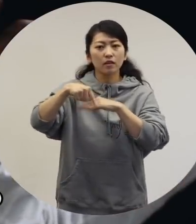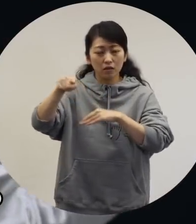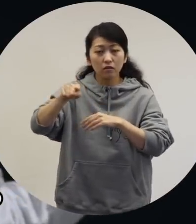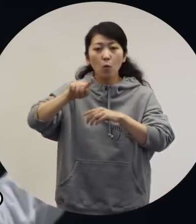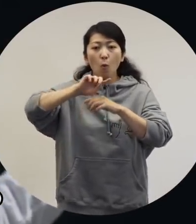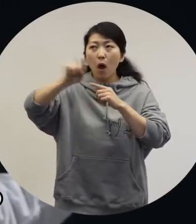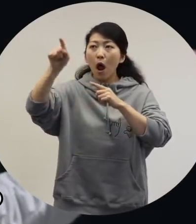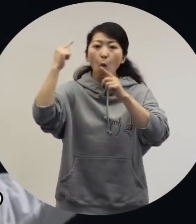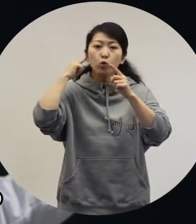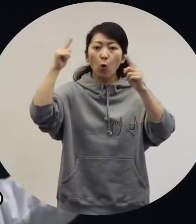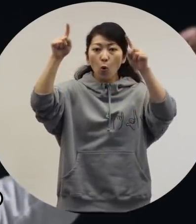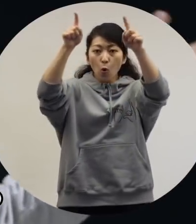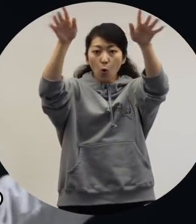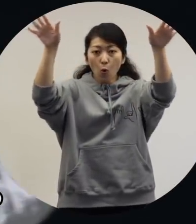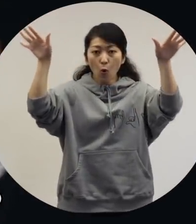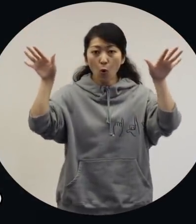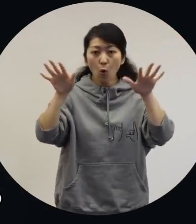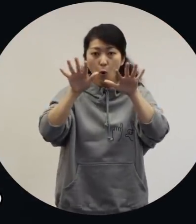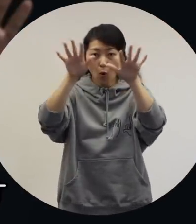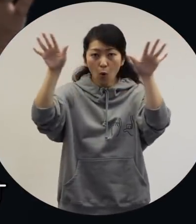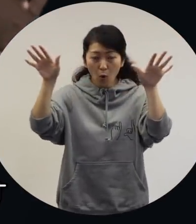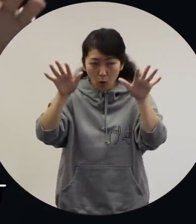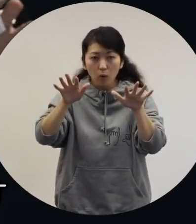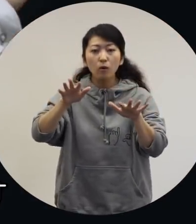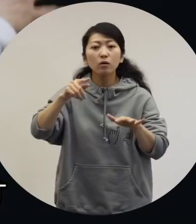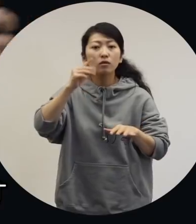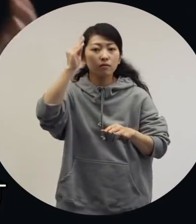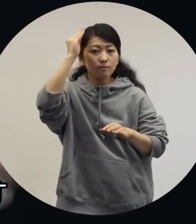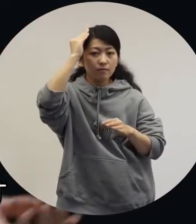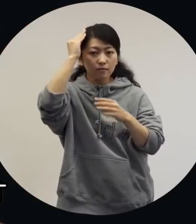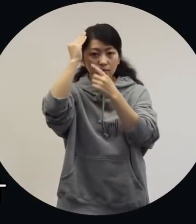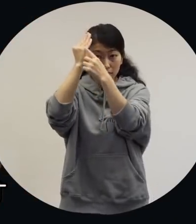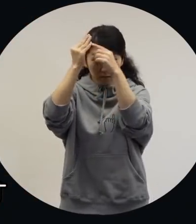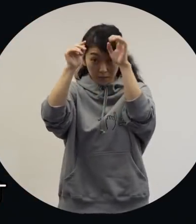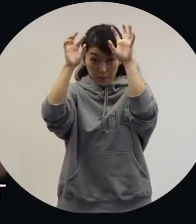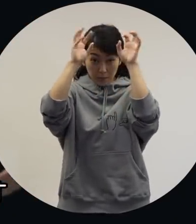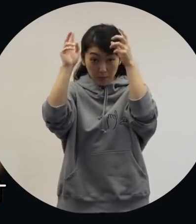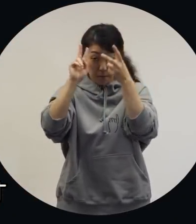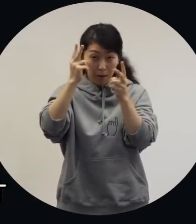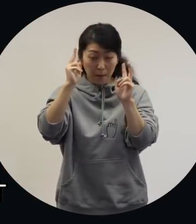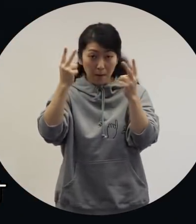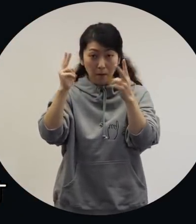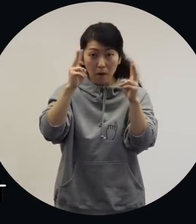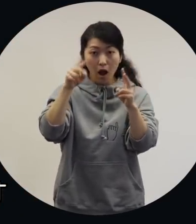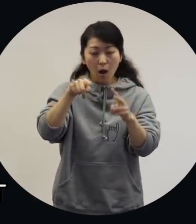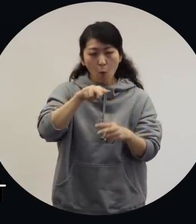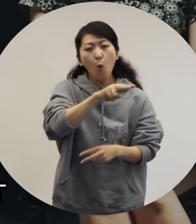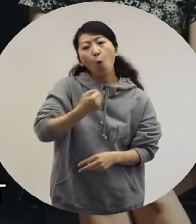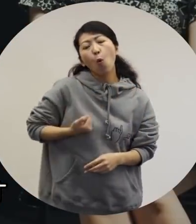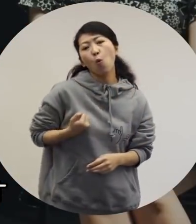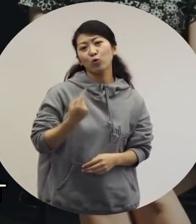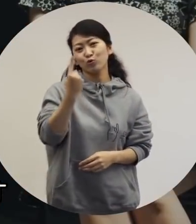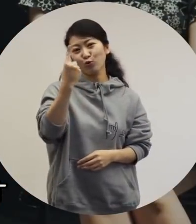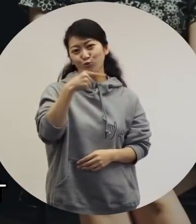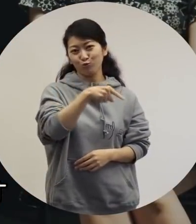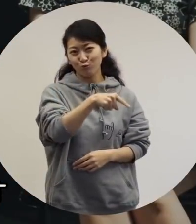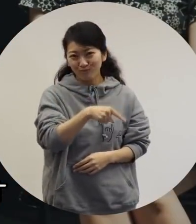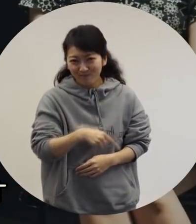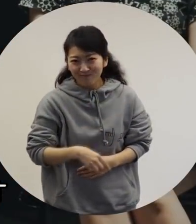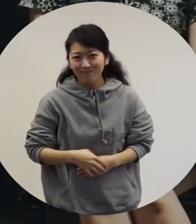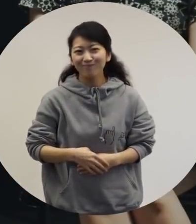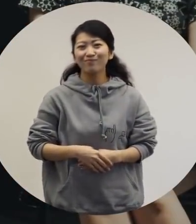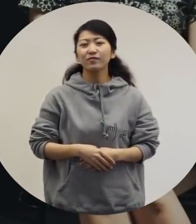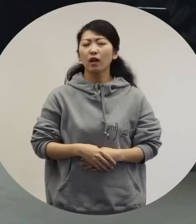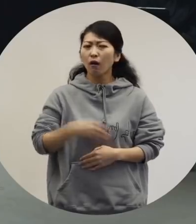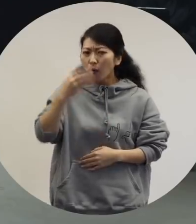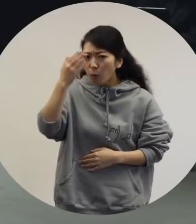う 外部の音からこの身につけているファッションがこう変化していくみたいなものを見どころの一